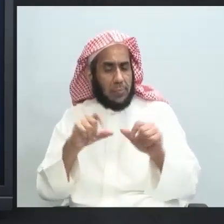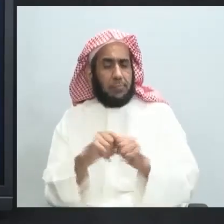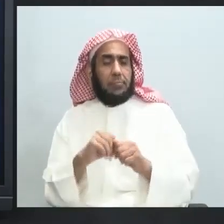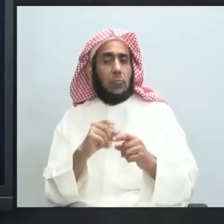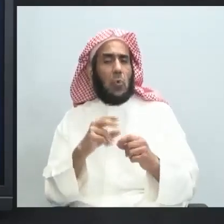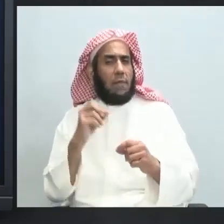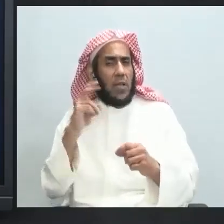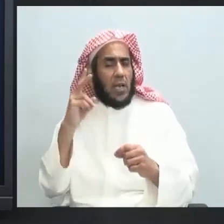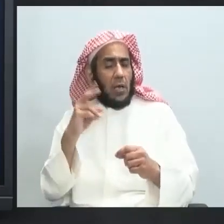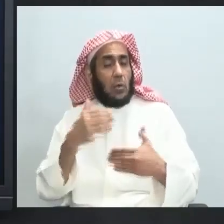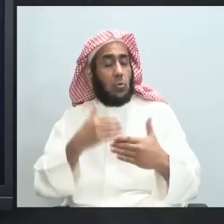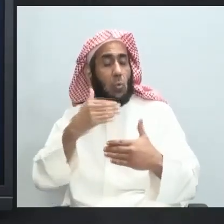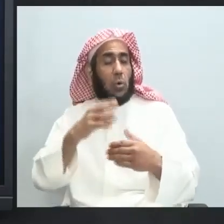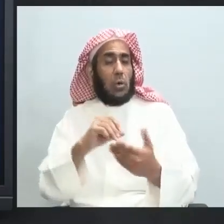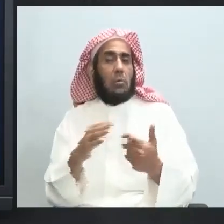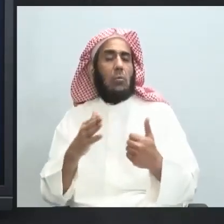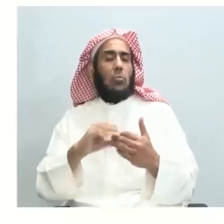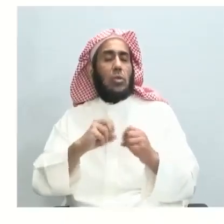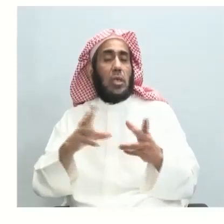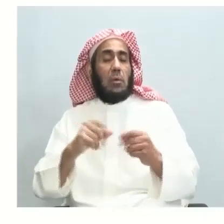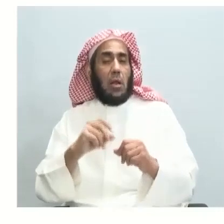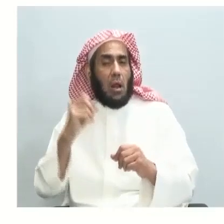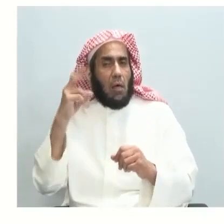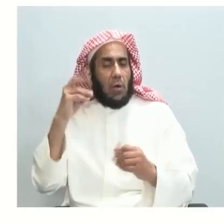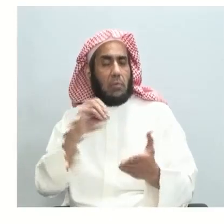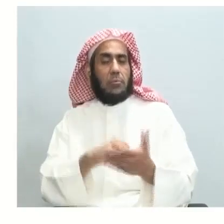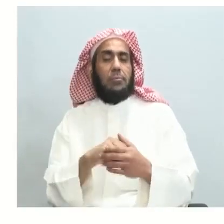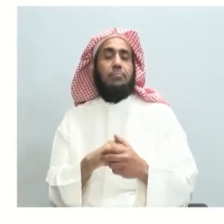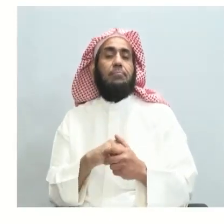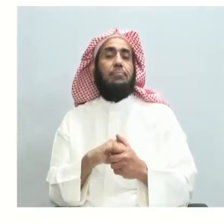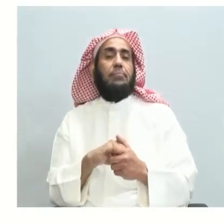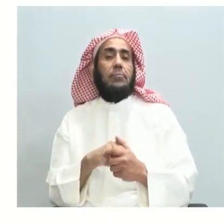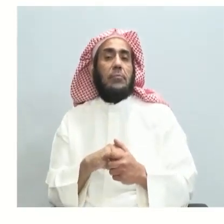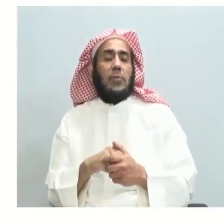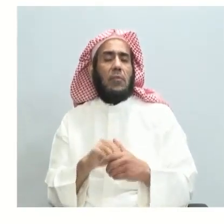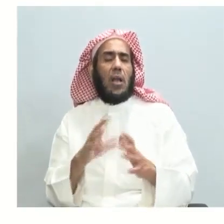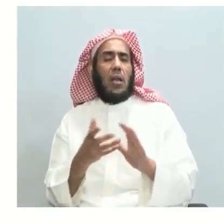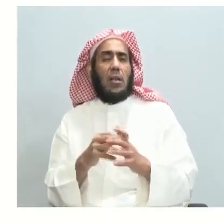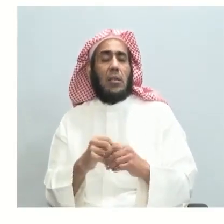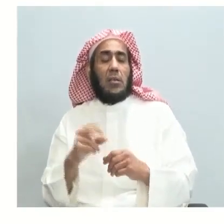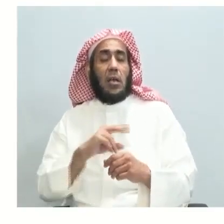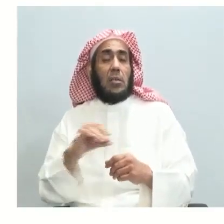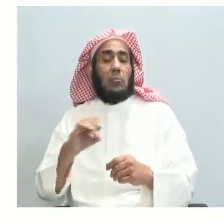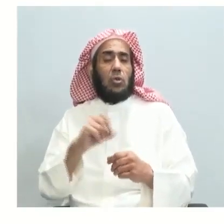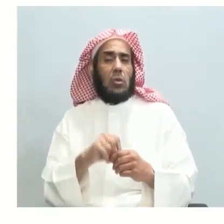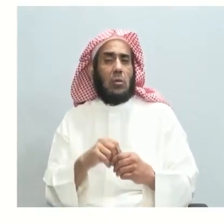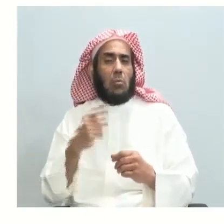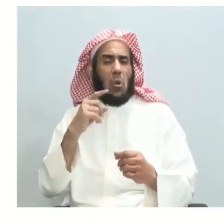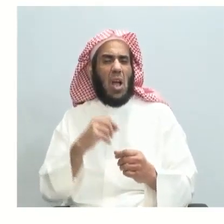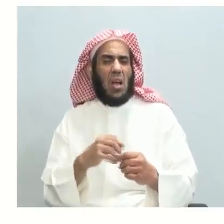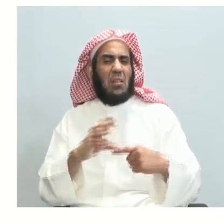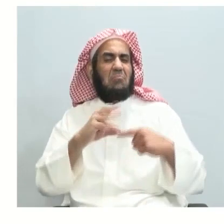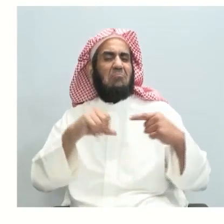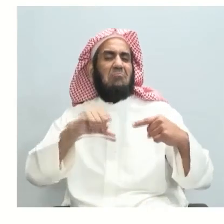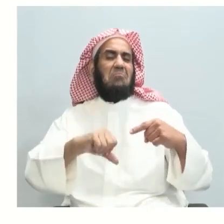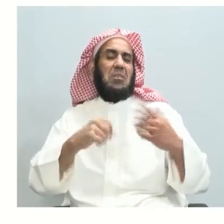كان هنالك فكره تطور منتجاتها من خلال الافكار المطروحه في حال مثلا تلقت المنشاه ملاحظه